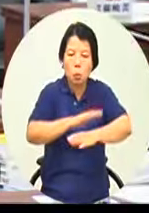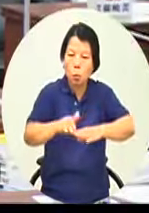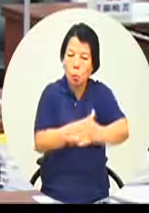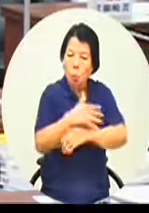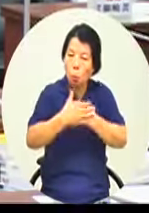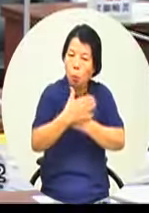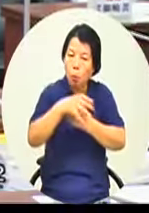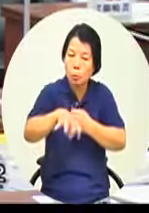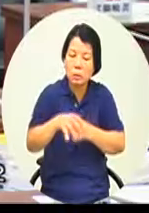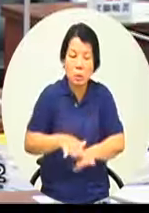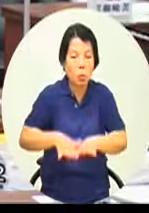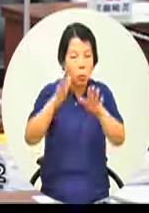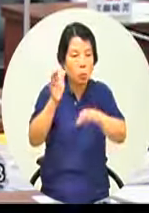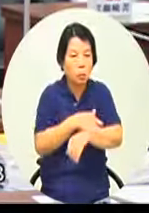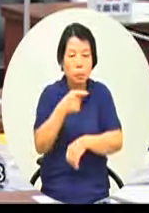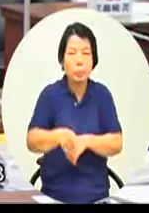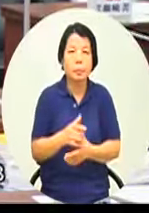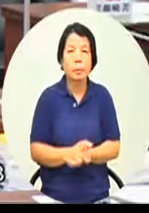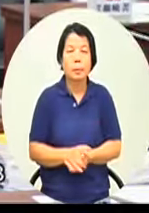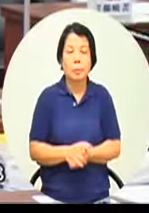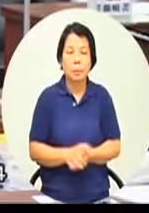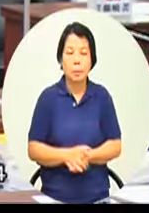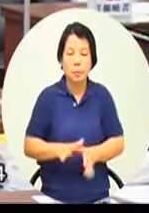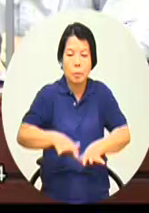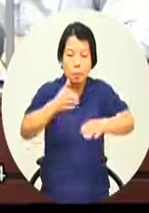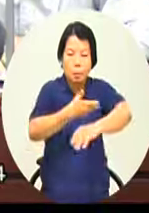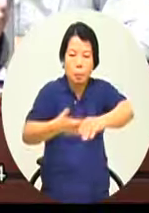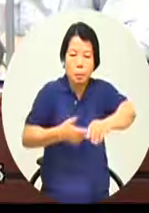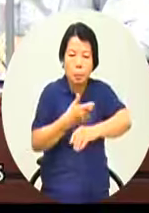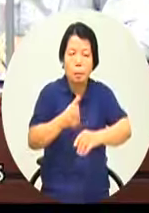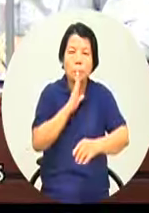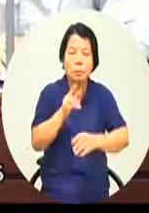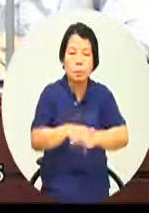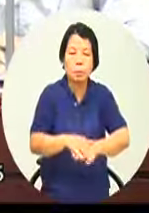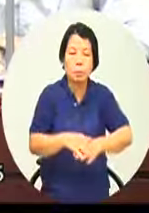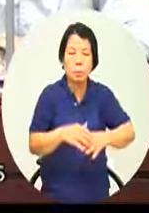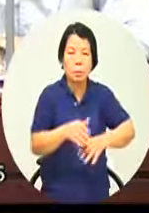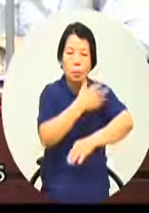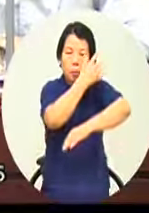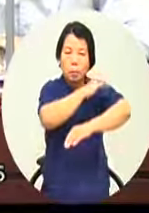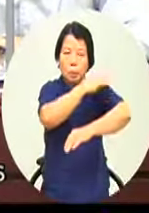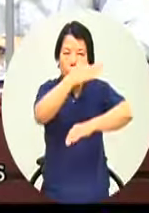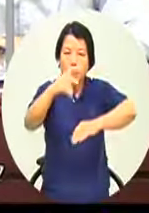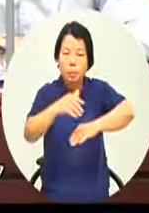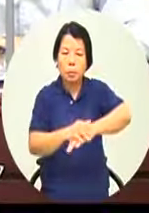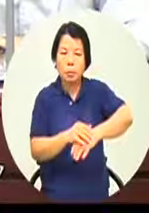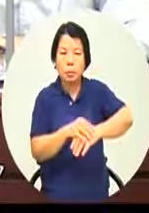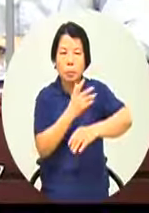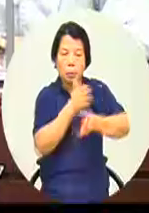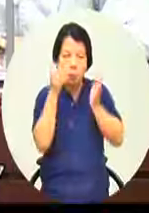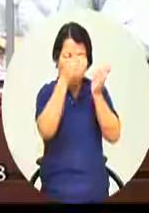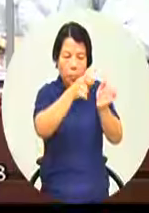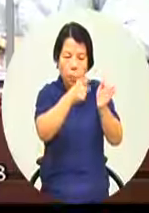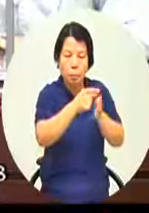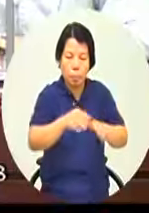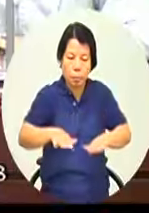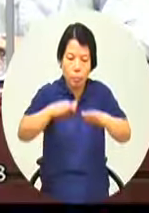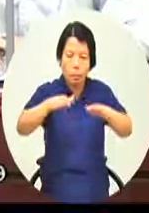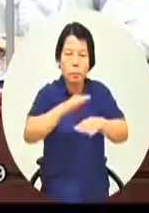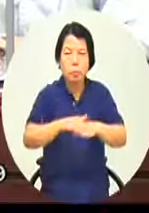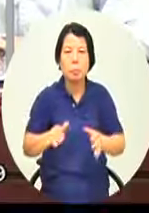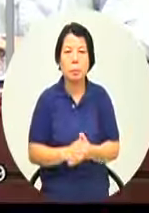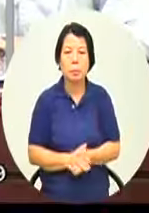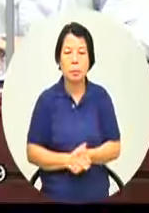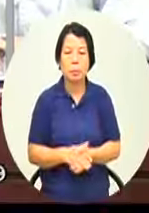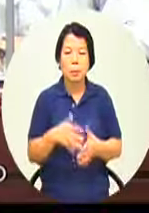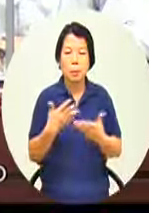因为这个自洪池它是在自洪这个三边沟那边的水，而且自洪池的高度会比较高，